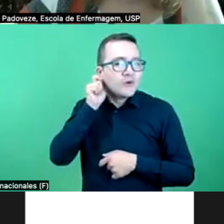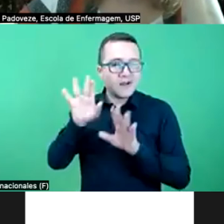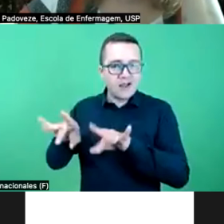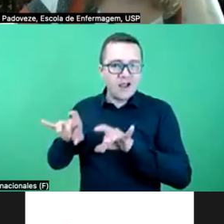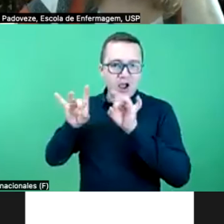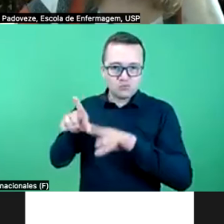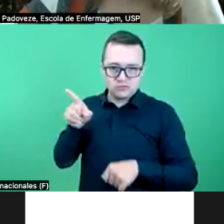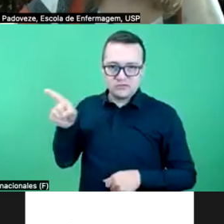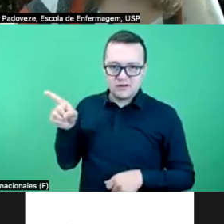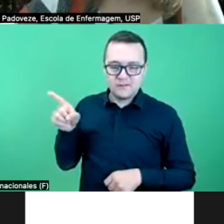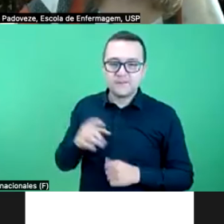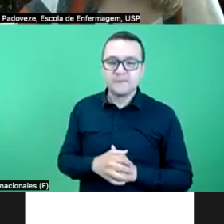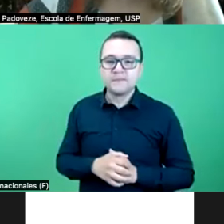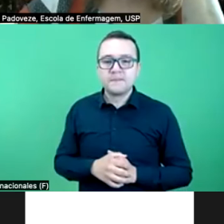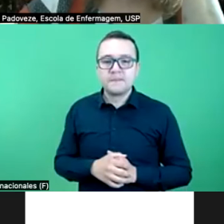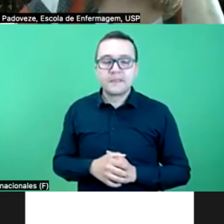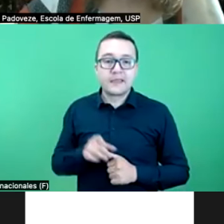australienne, une femme australienne,